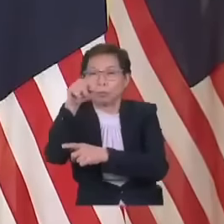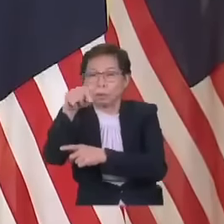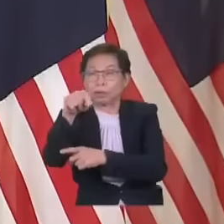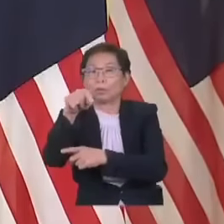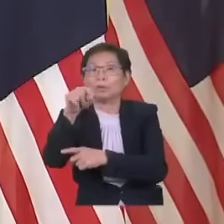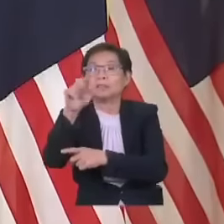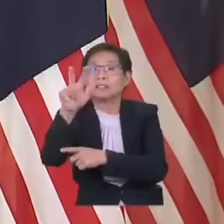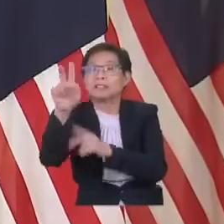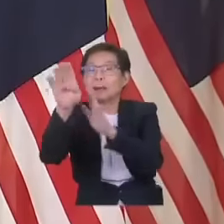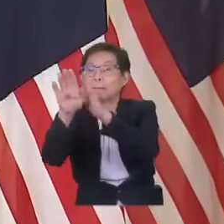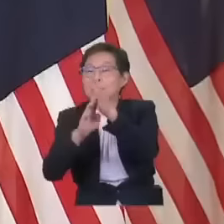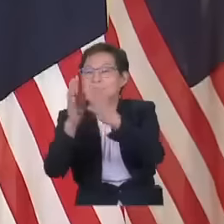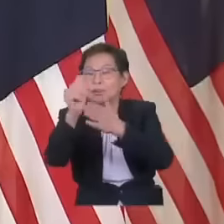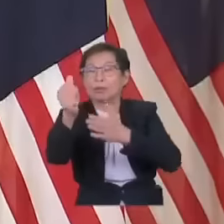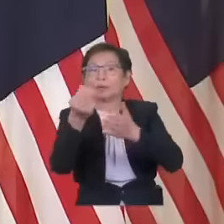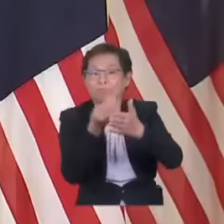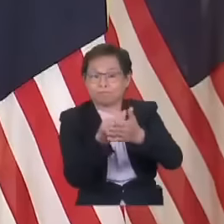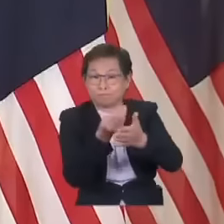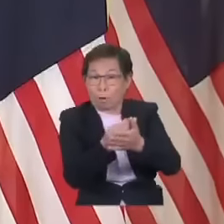operan